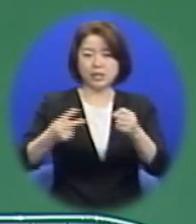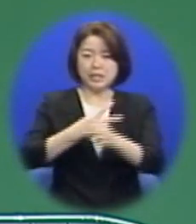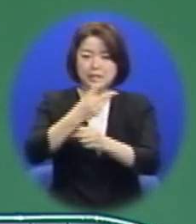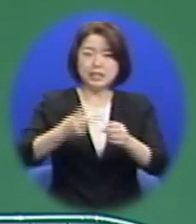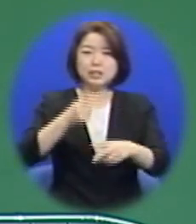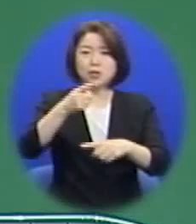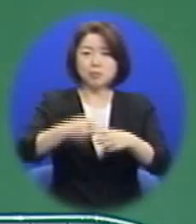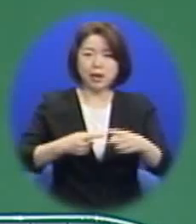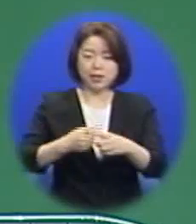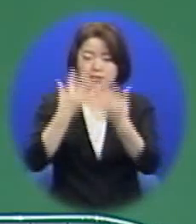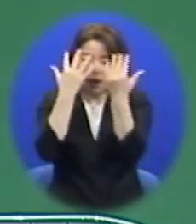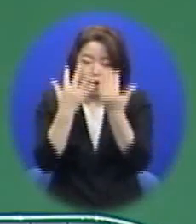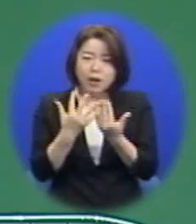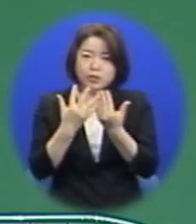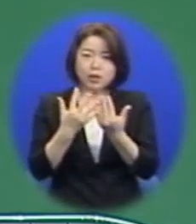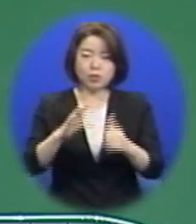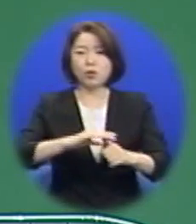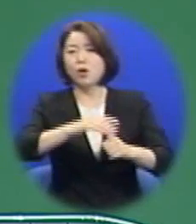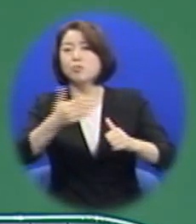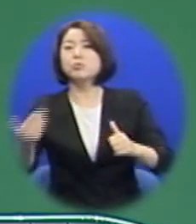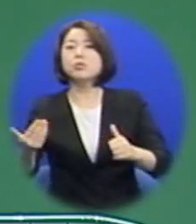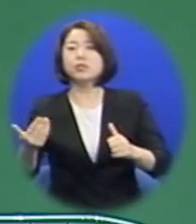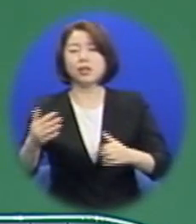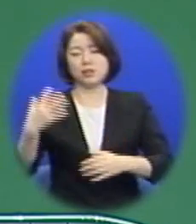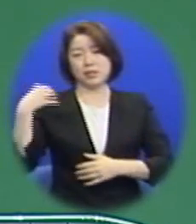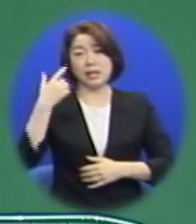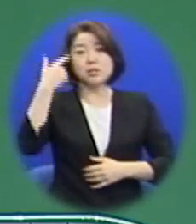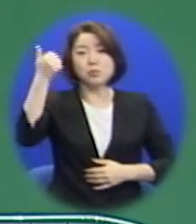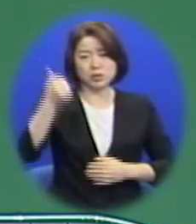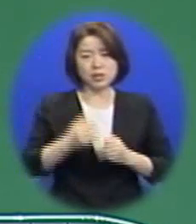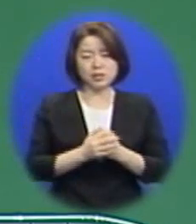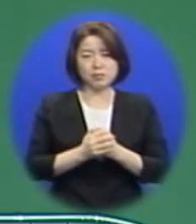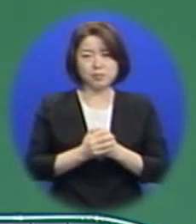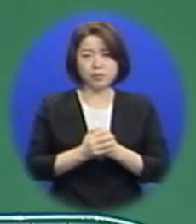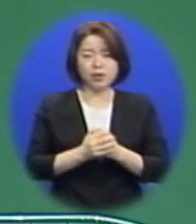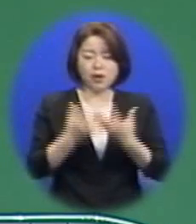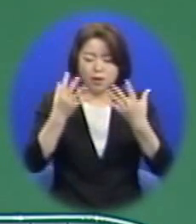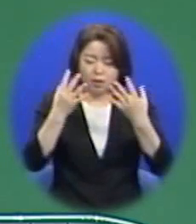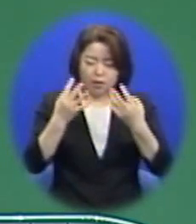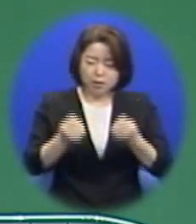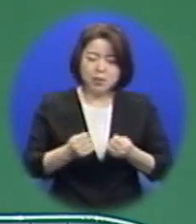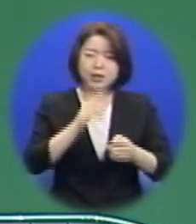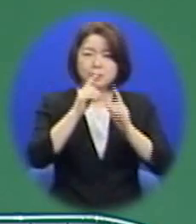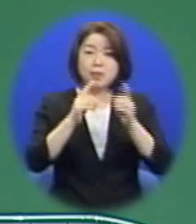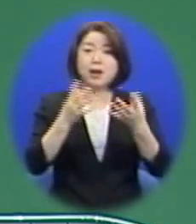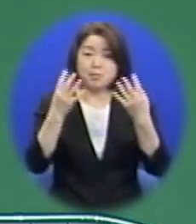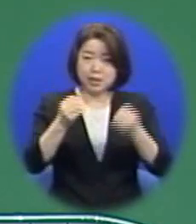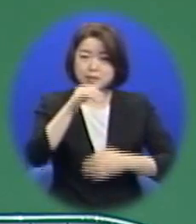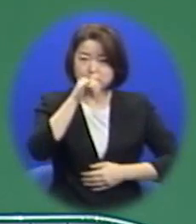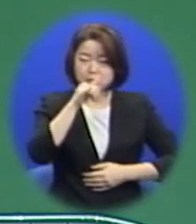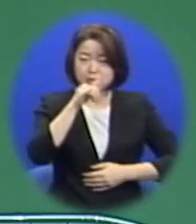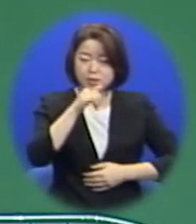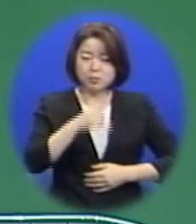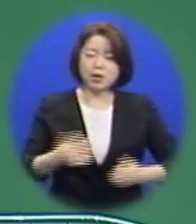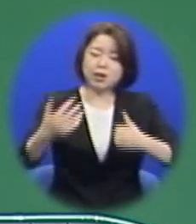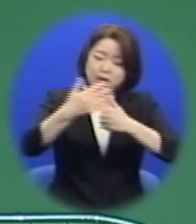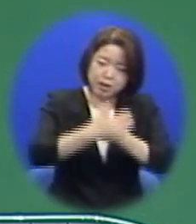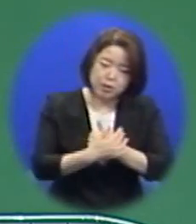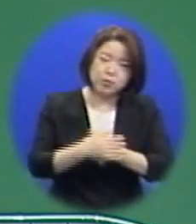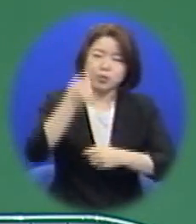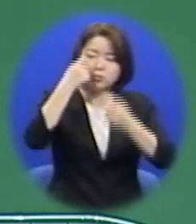목사님 얼마나 하고 싶은 이야기가 많았겠어요. 끌어안기도 하고 눈물을 흘리면서 서로 문안도